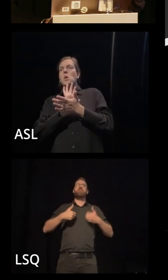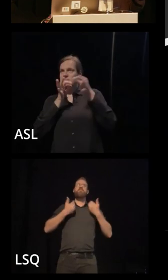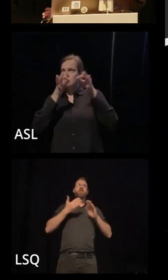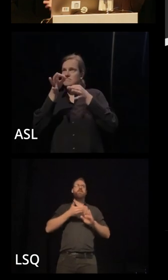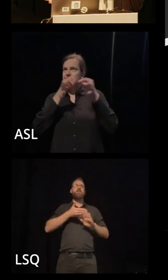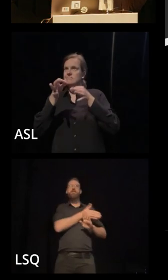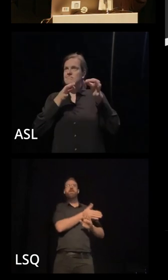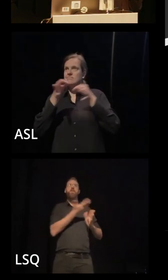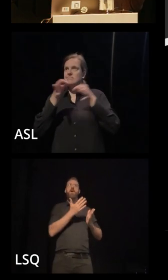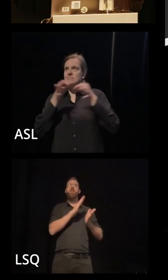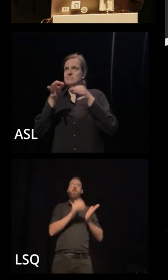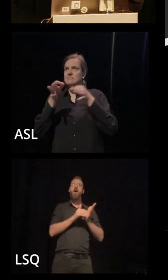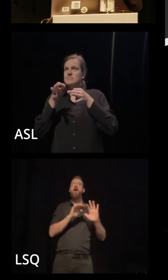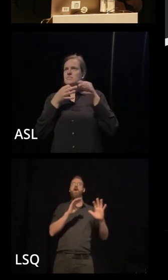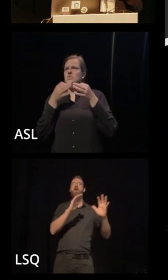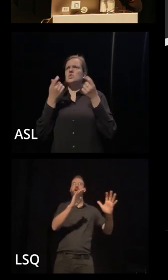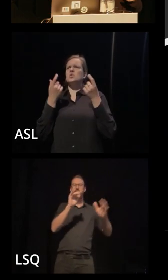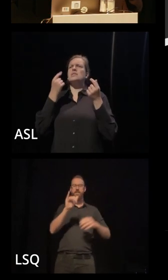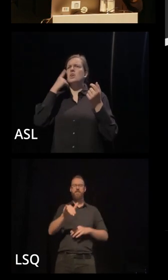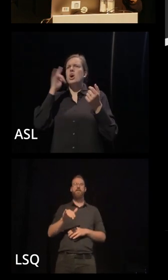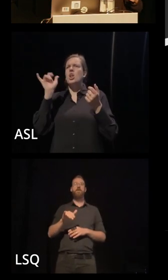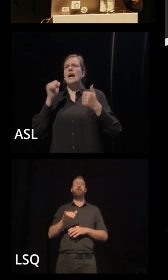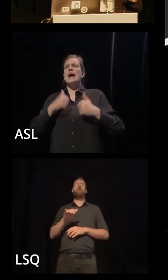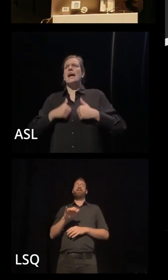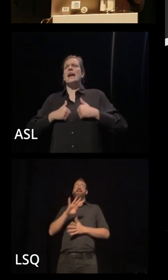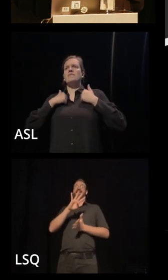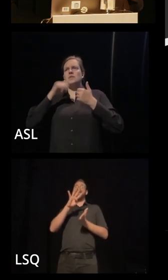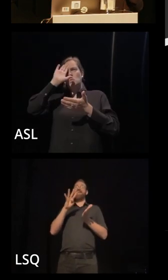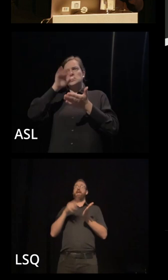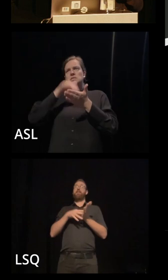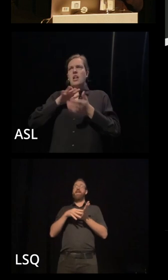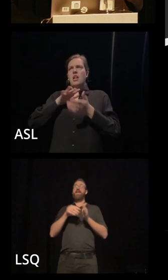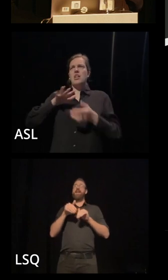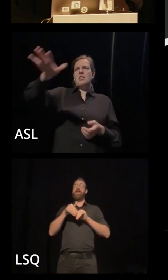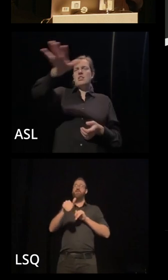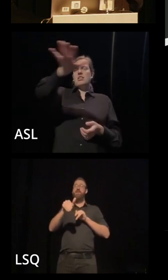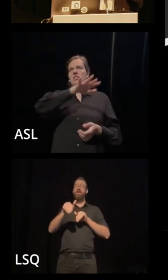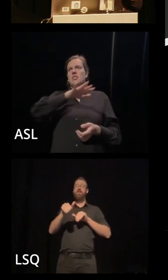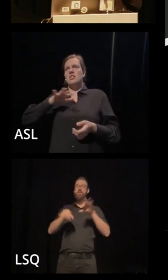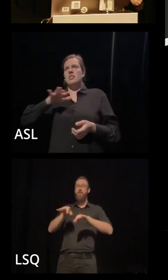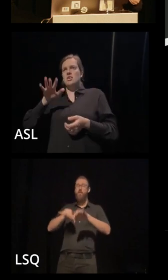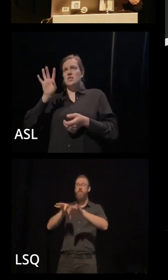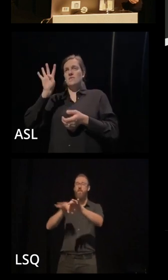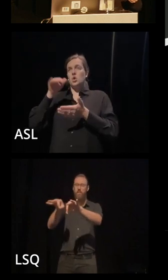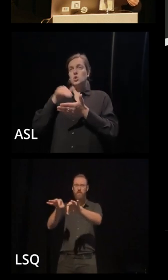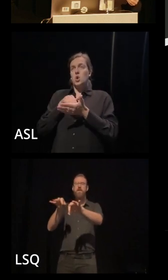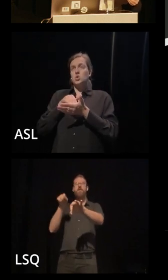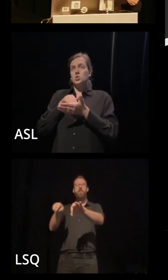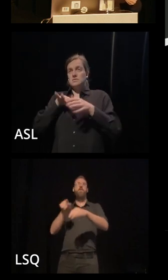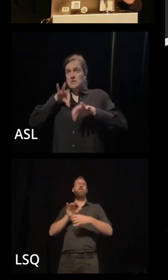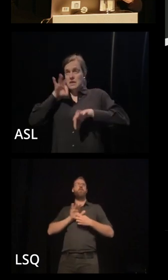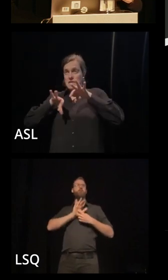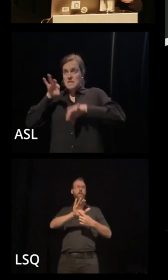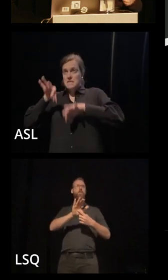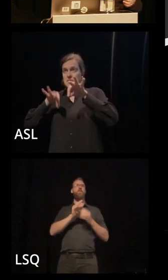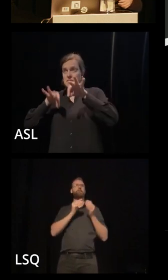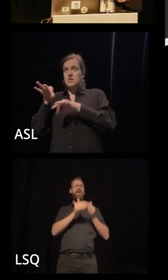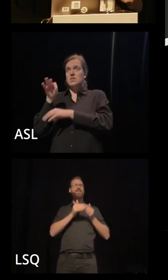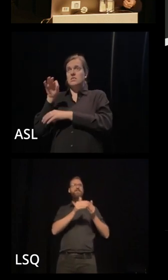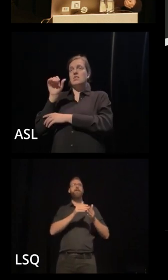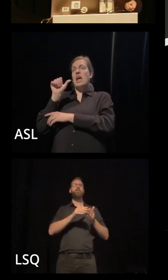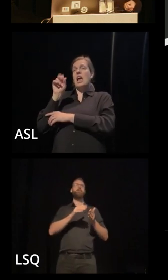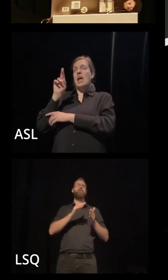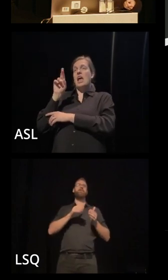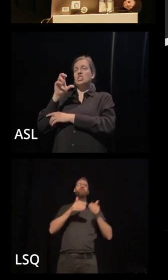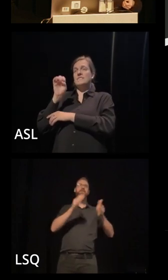ce contenu-là, j'ai arrimé près de 4000 archives qui cherchaient à mettre en valeur la maritimité du